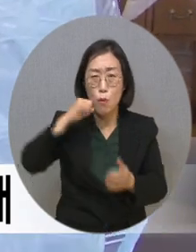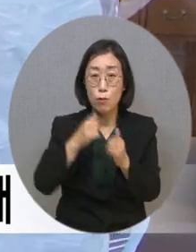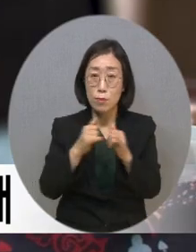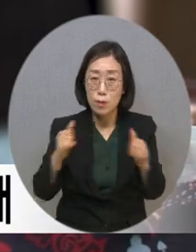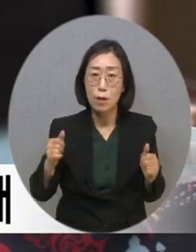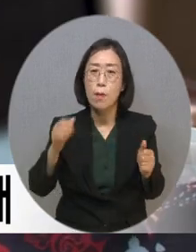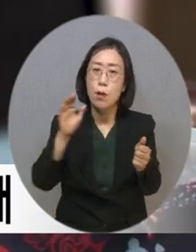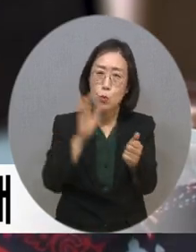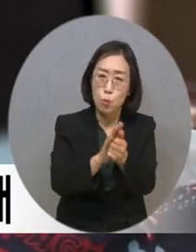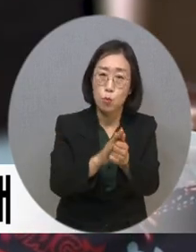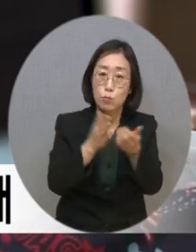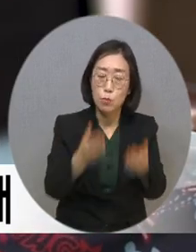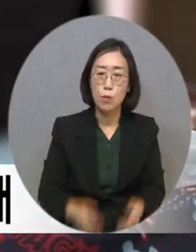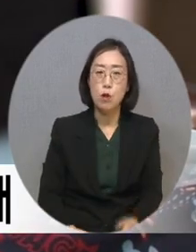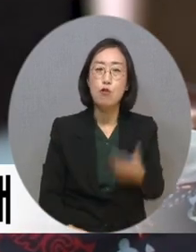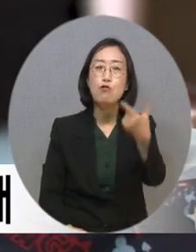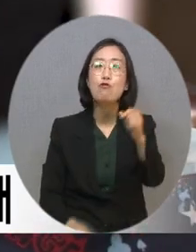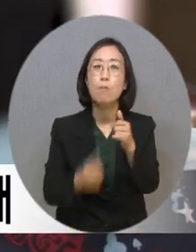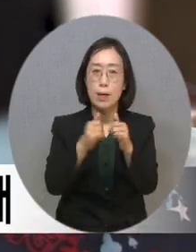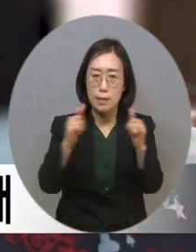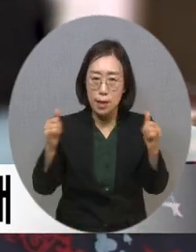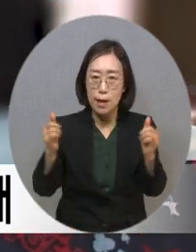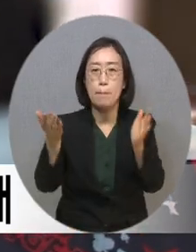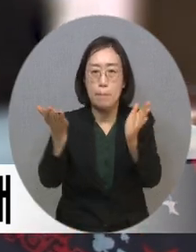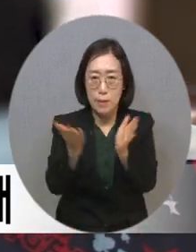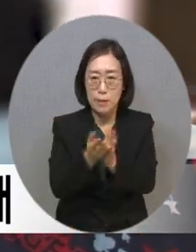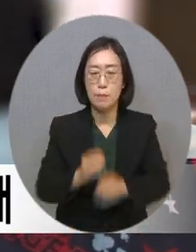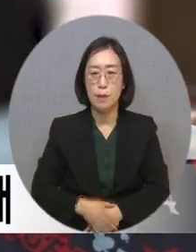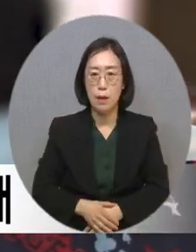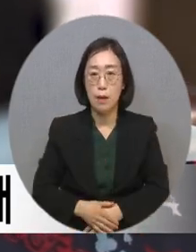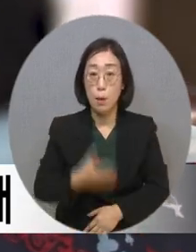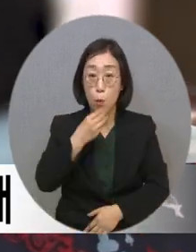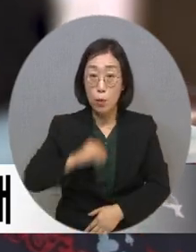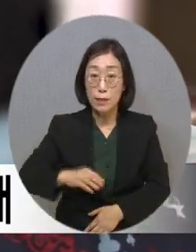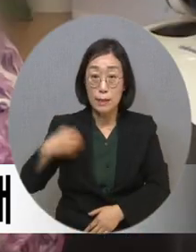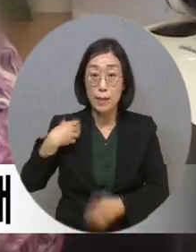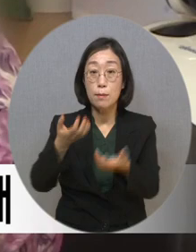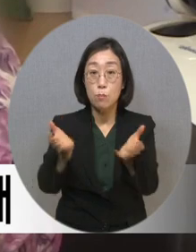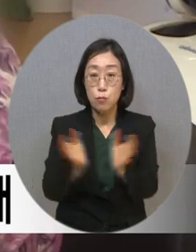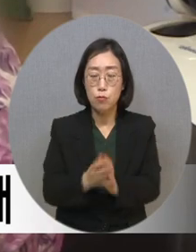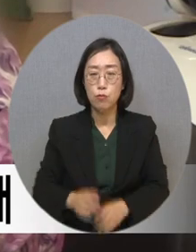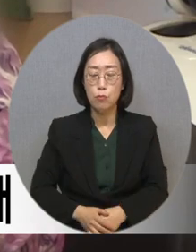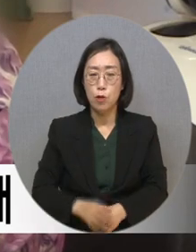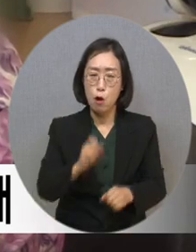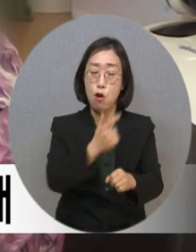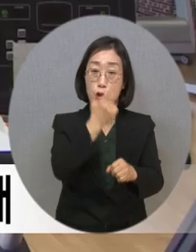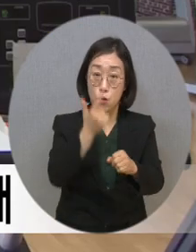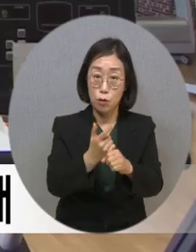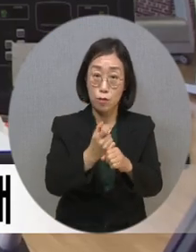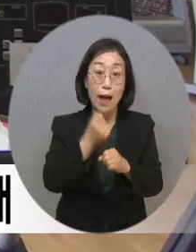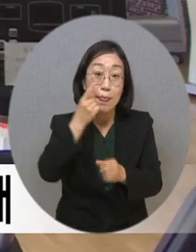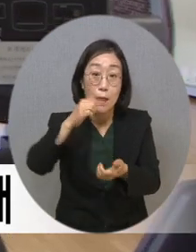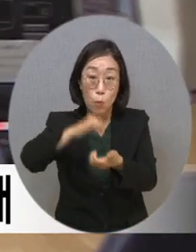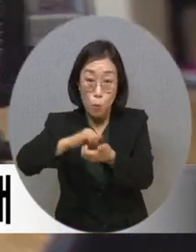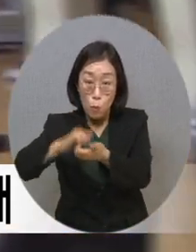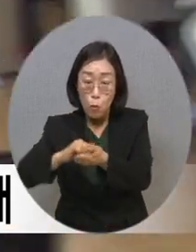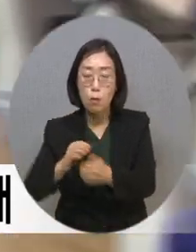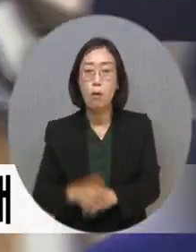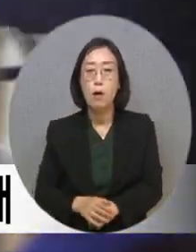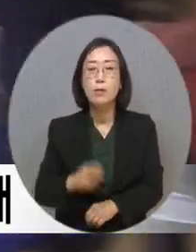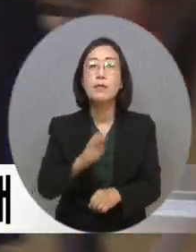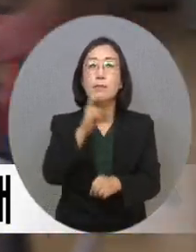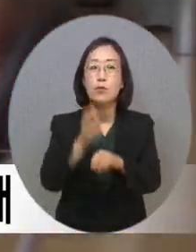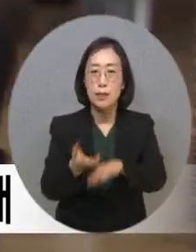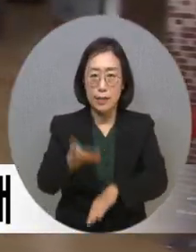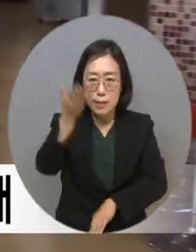필요가 큰 어르신 6만 명이 해당합니다 복지부는 월 평균 16시간 제공하던 시간을 20시간 이상으로